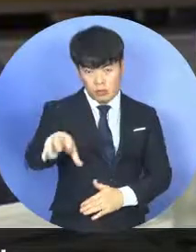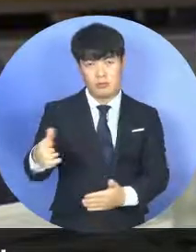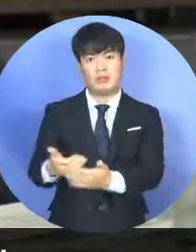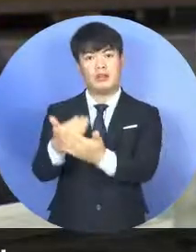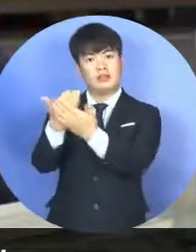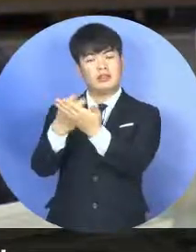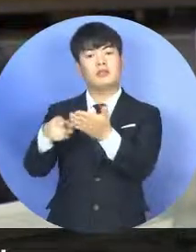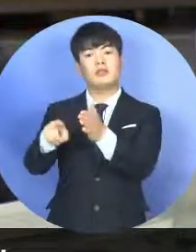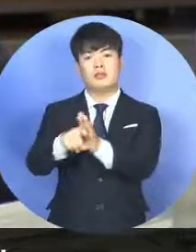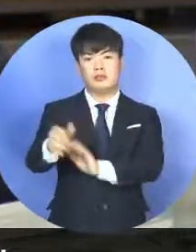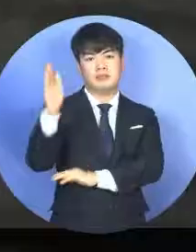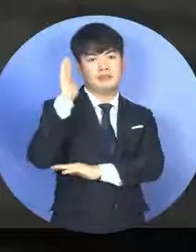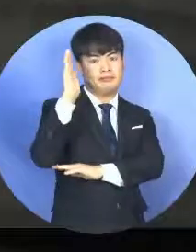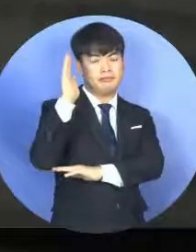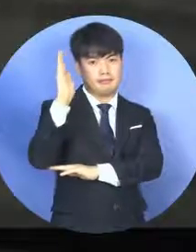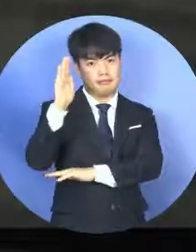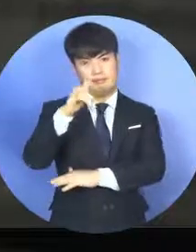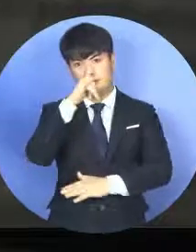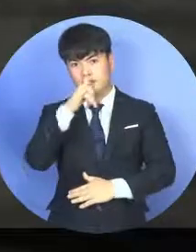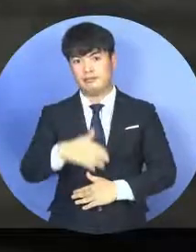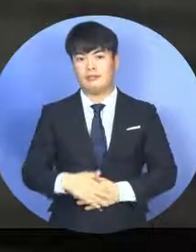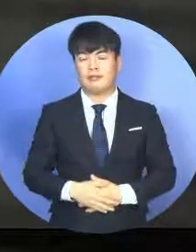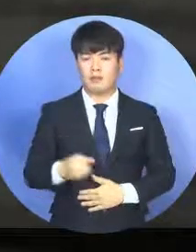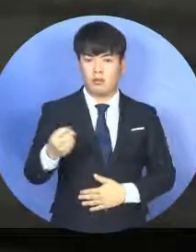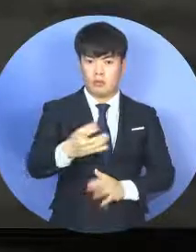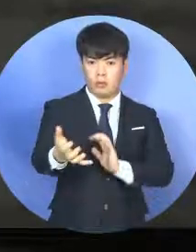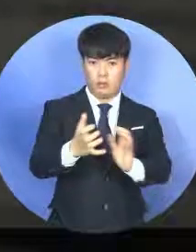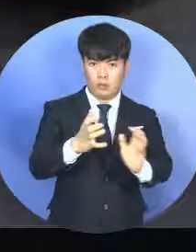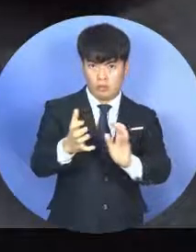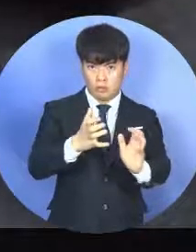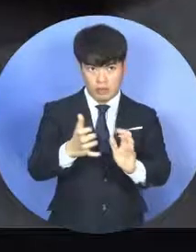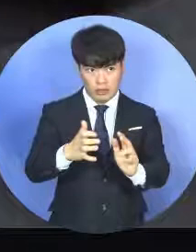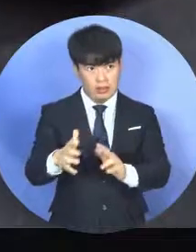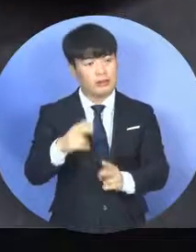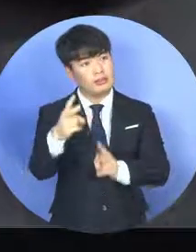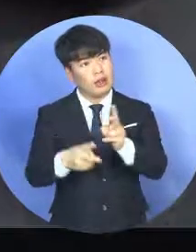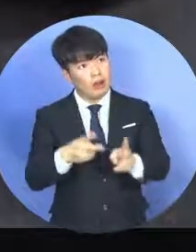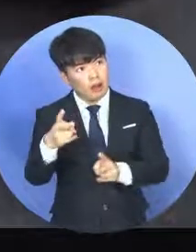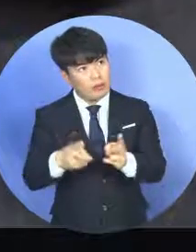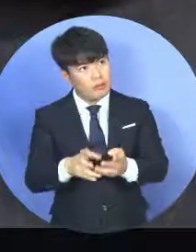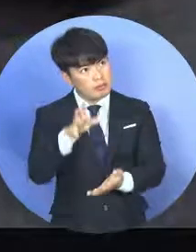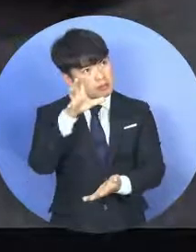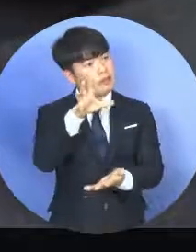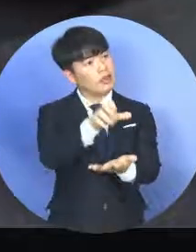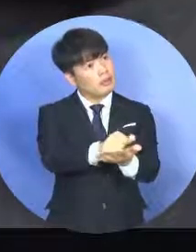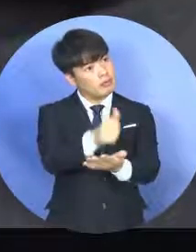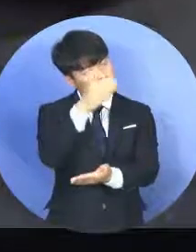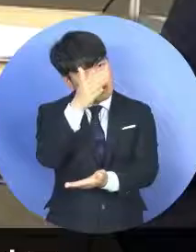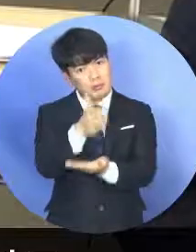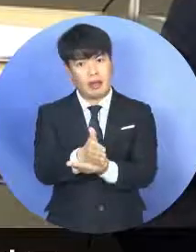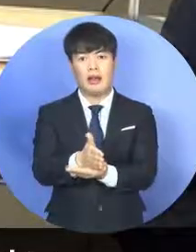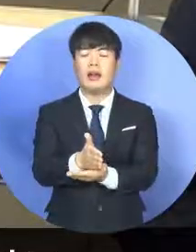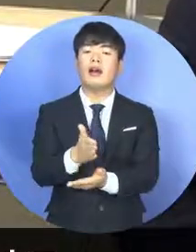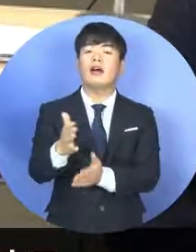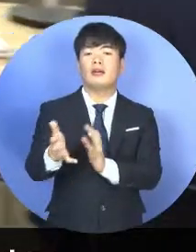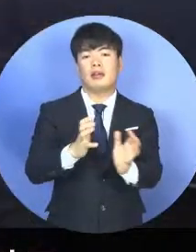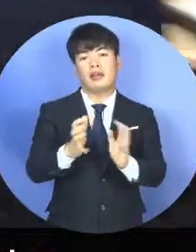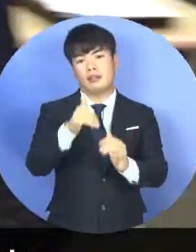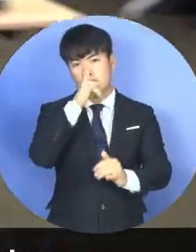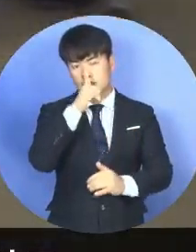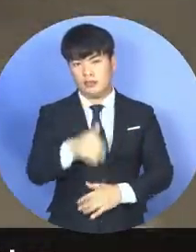박사의 주제 발표가 있었으며 토론을 통해 사업의 타당성과 추진 방향, 절차 등을 모색했습니다.